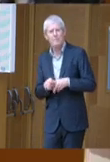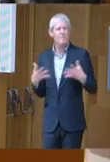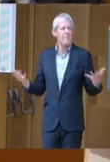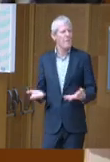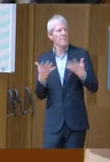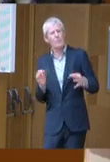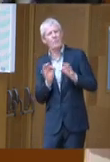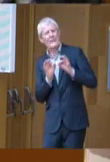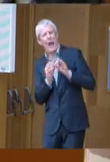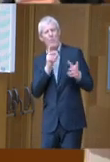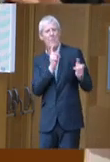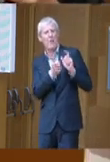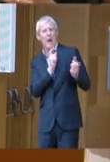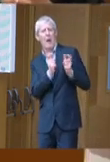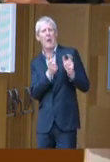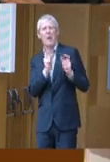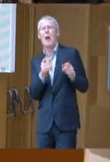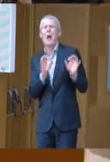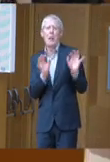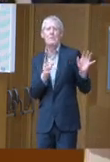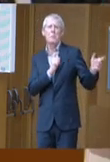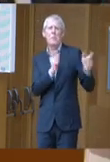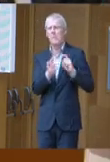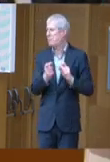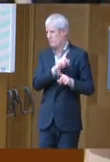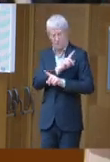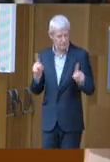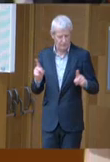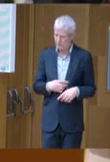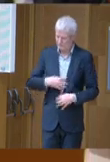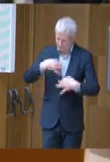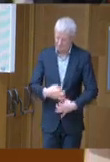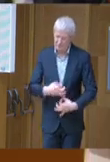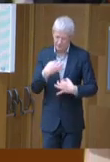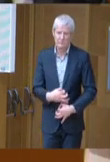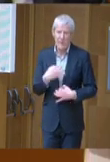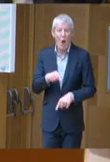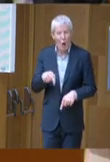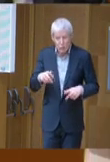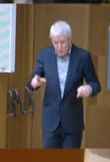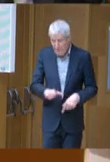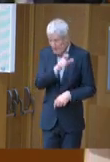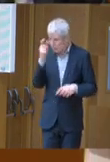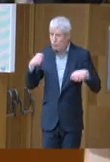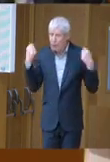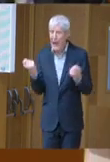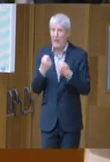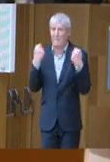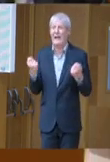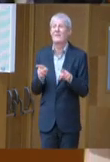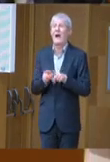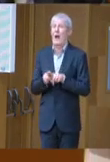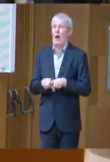disabilità. Non lo faremo anche in queste circostanze. Oggi è una giornata celebrativa. È giusto celebrare un